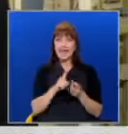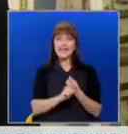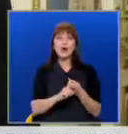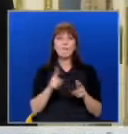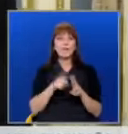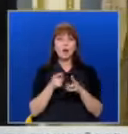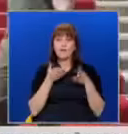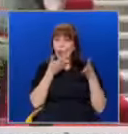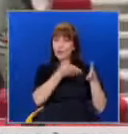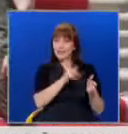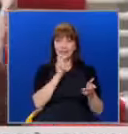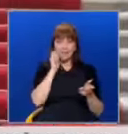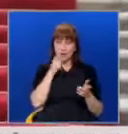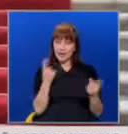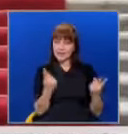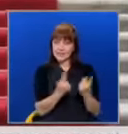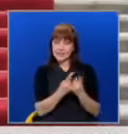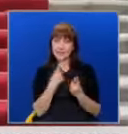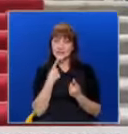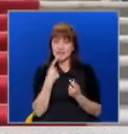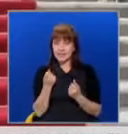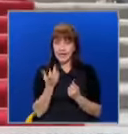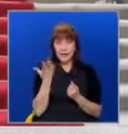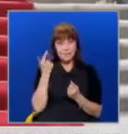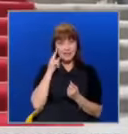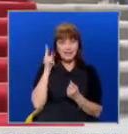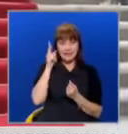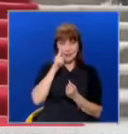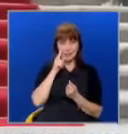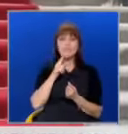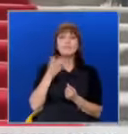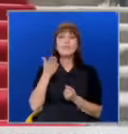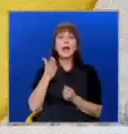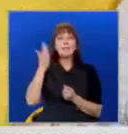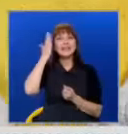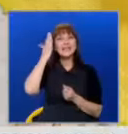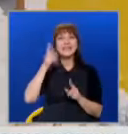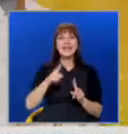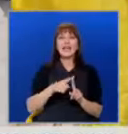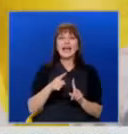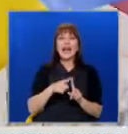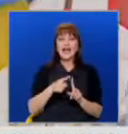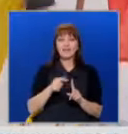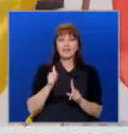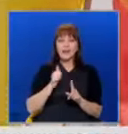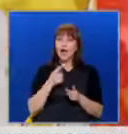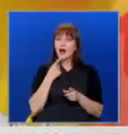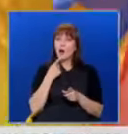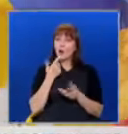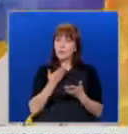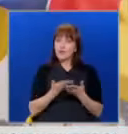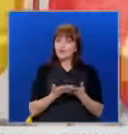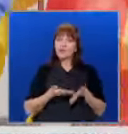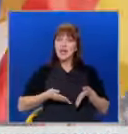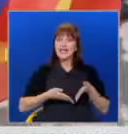Петков посети Украйна и се срещна с Зеленски. Преди дни министърът на отбраната Тодор Тагарев заяви, че изпращането на военната помощ за